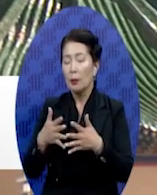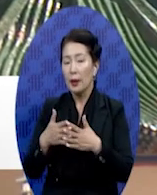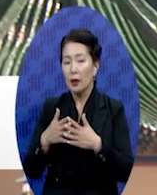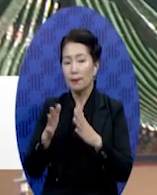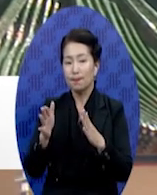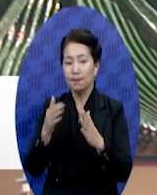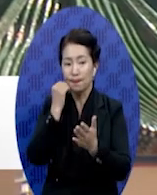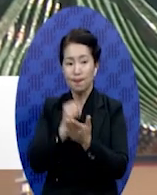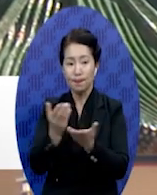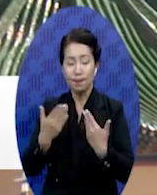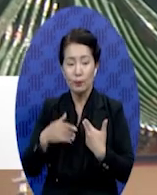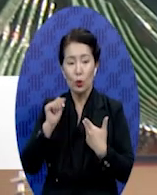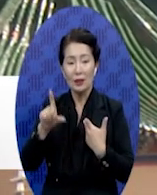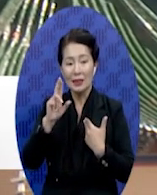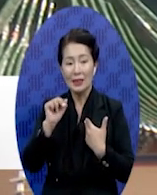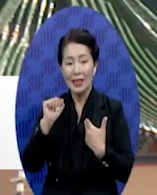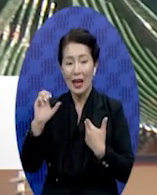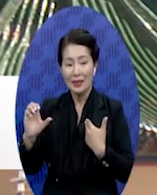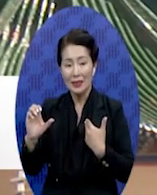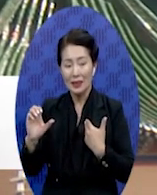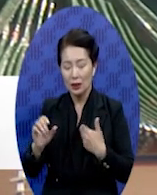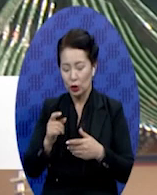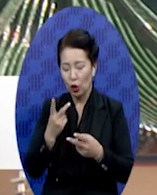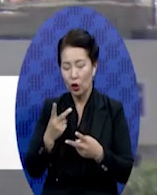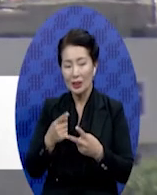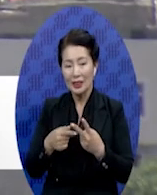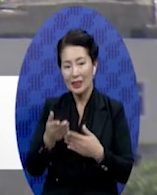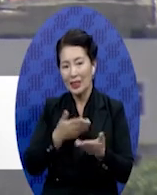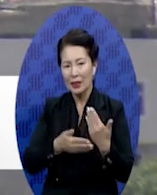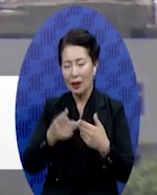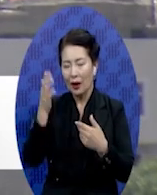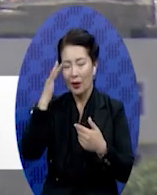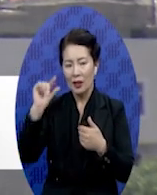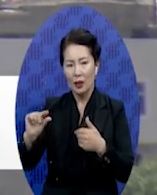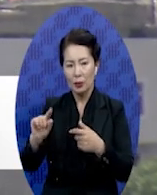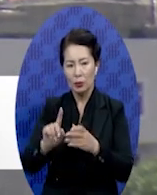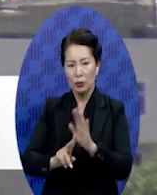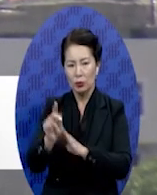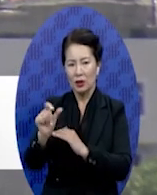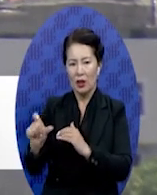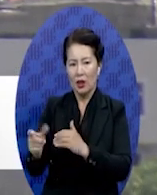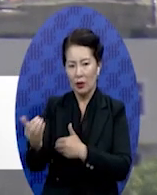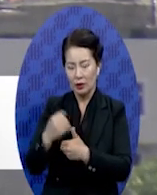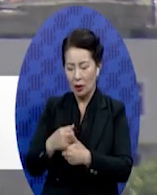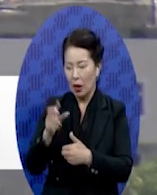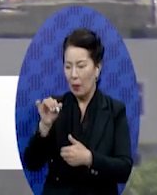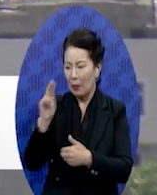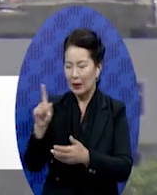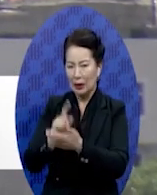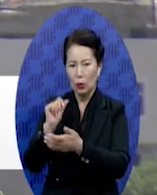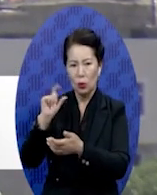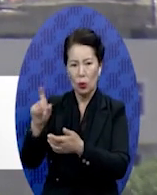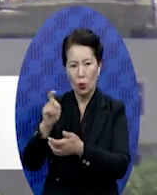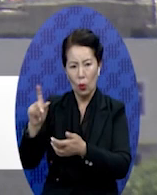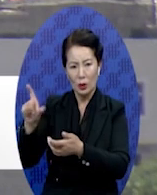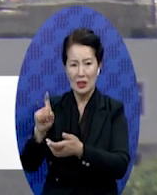баталгаажсан үнэт цаасны хоёрдогч зах зээлийг хөгжүүлснээр бид гаднаас хямд их усруултай зээл авч чадна. Иргэд ганцхан арилжааны банкнаас өндөр хүүтэй зээл авах